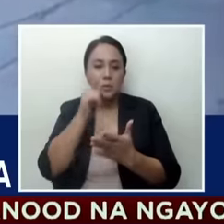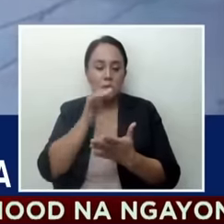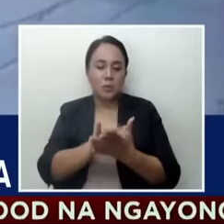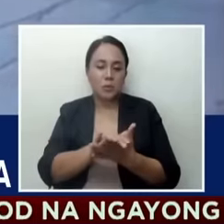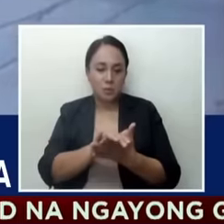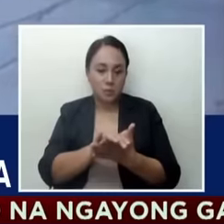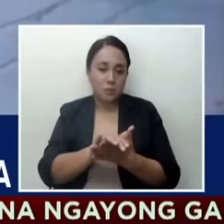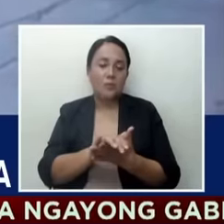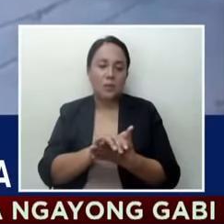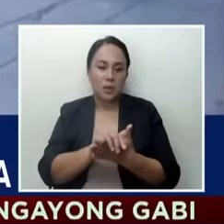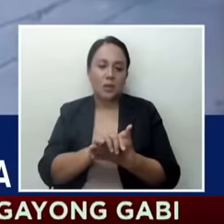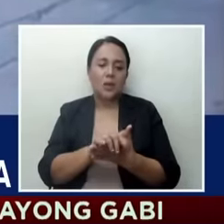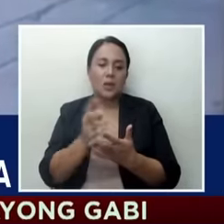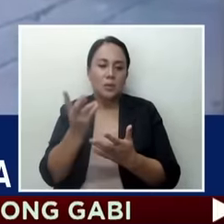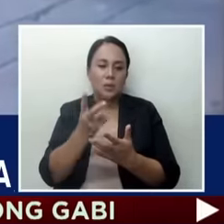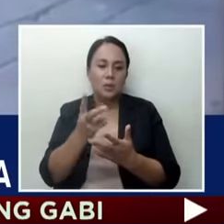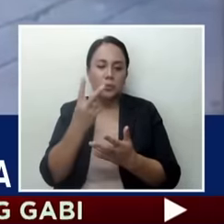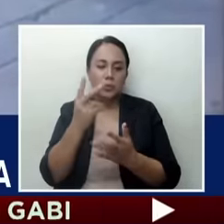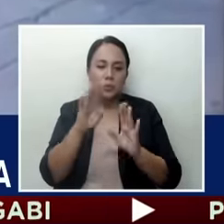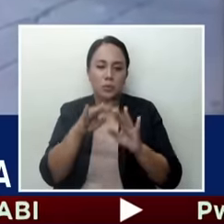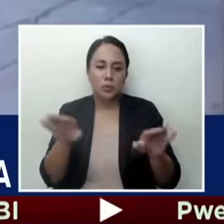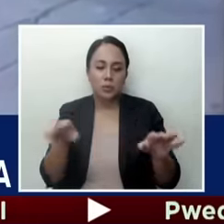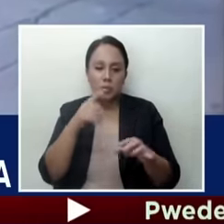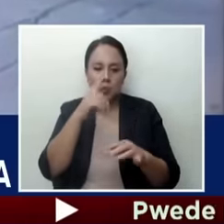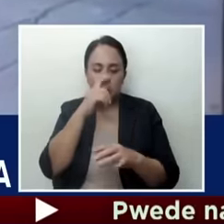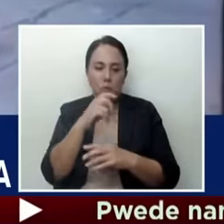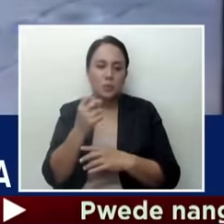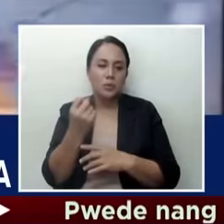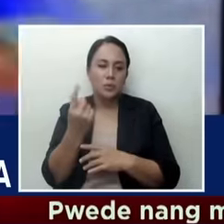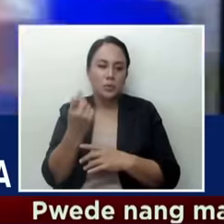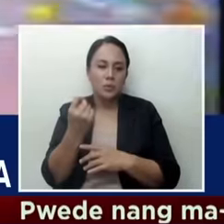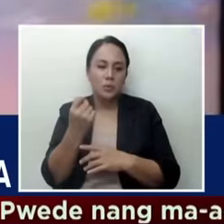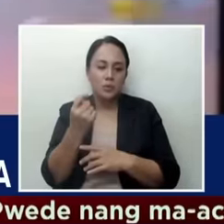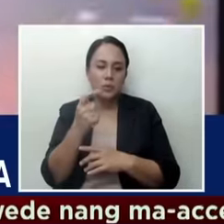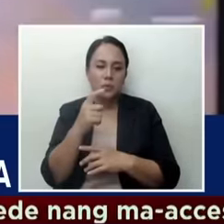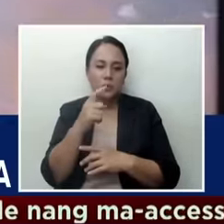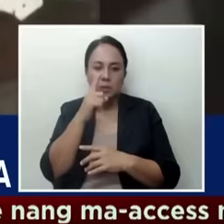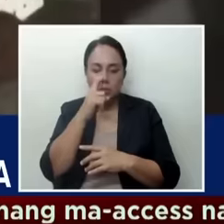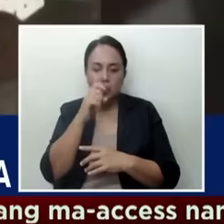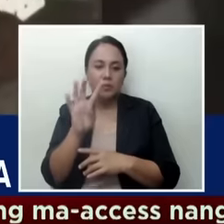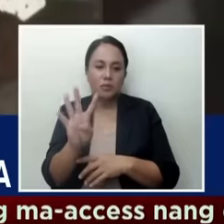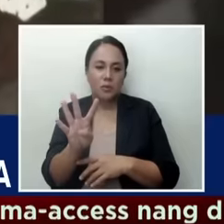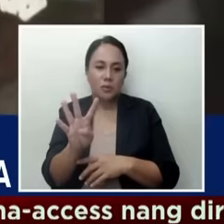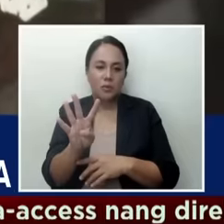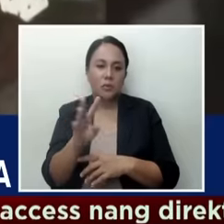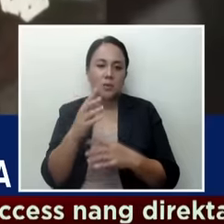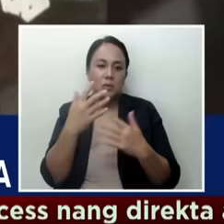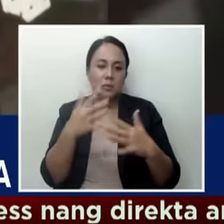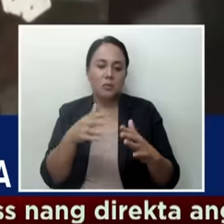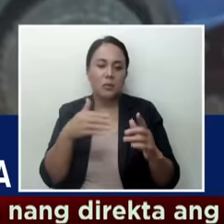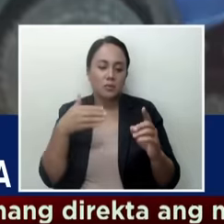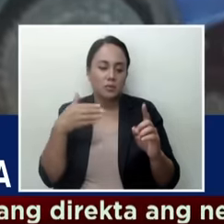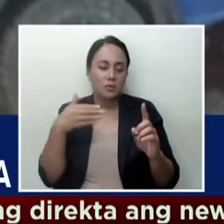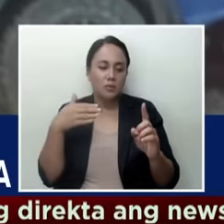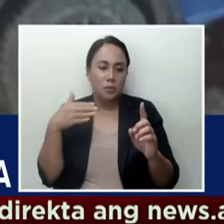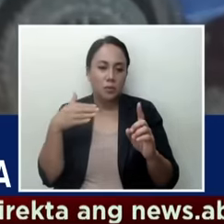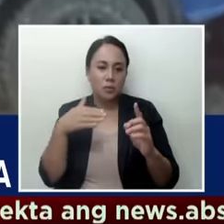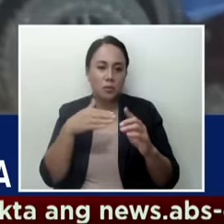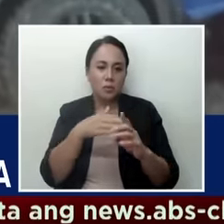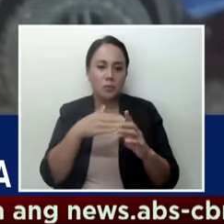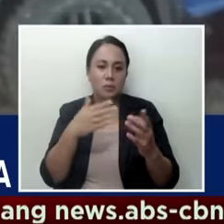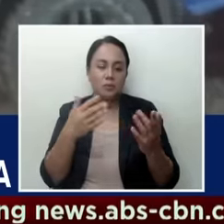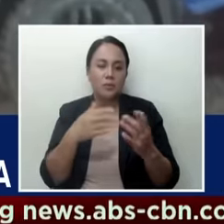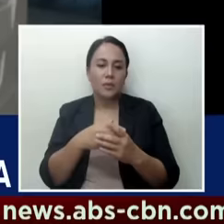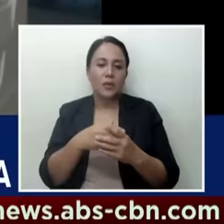Eileen at dalawang anak na edad 11 at 4 na taong gulang matapos salpukin ng humaharurot na